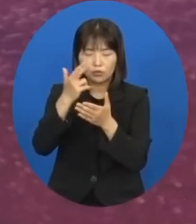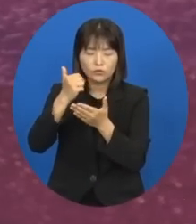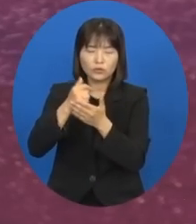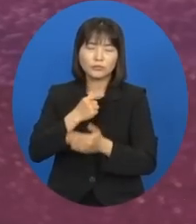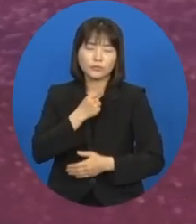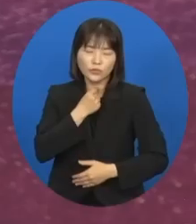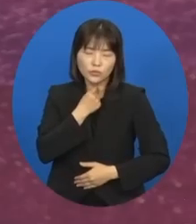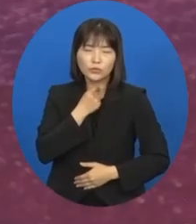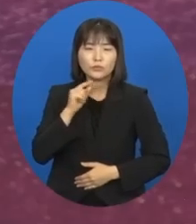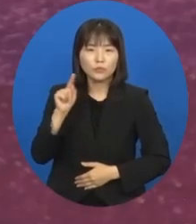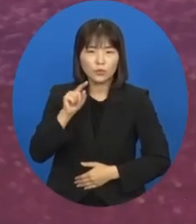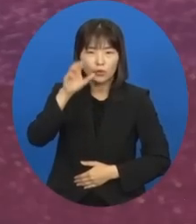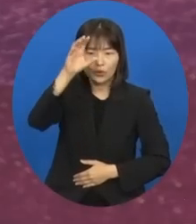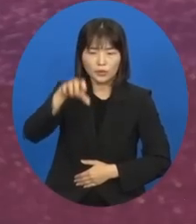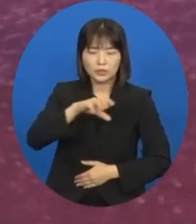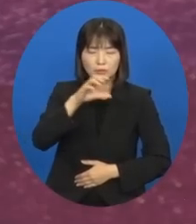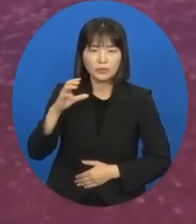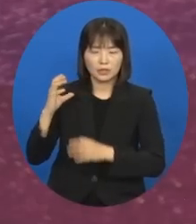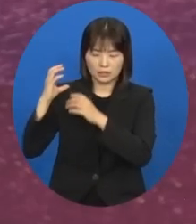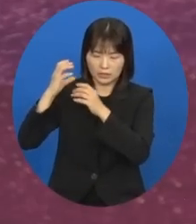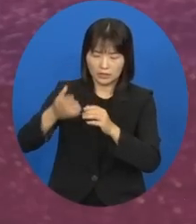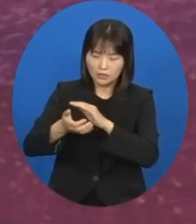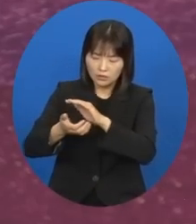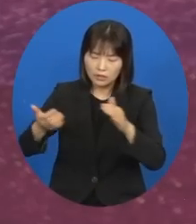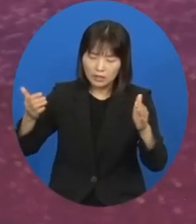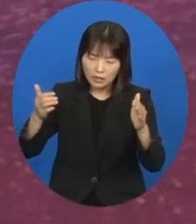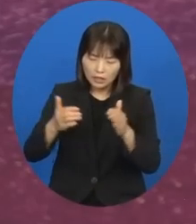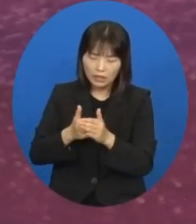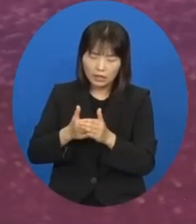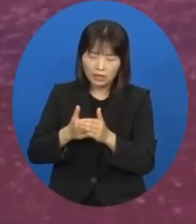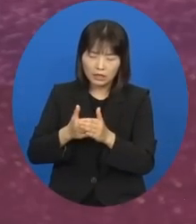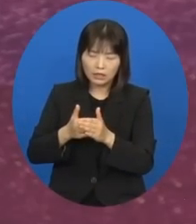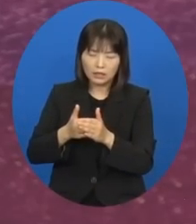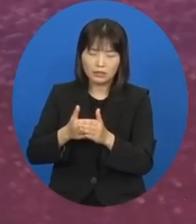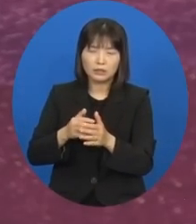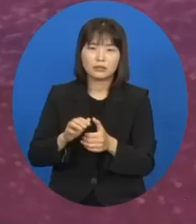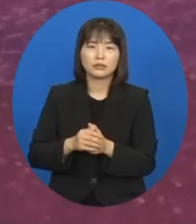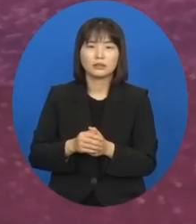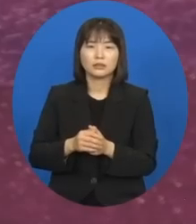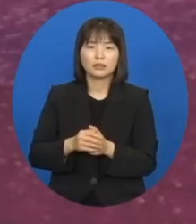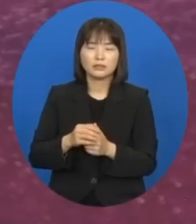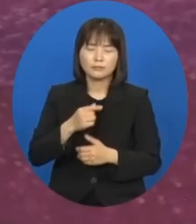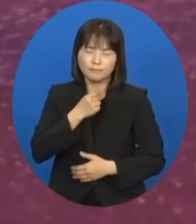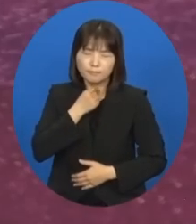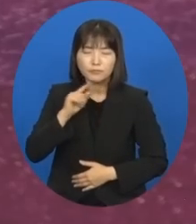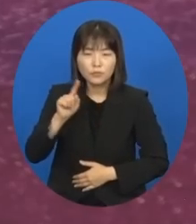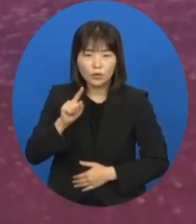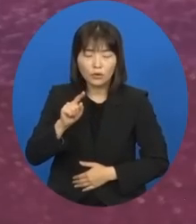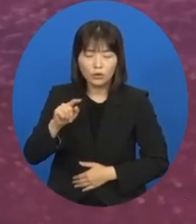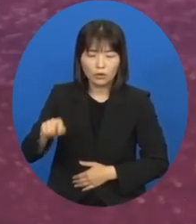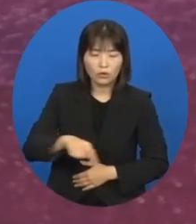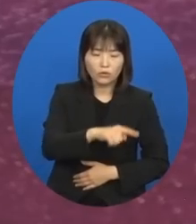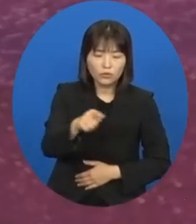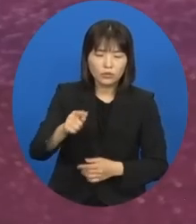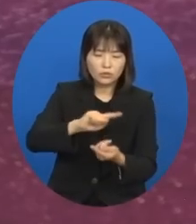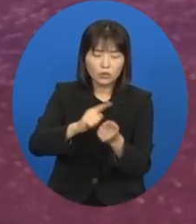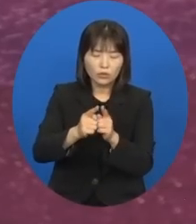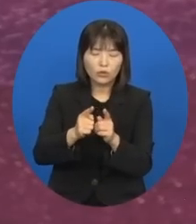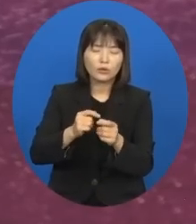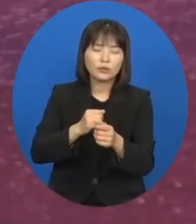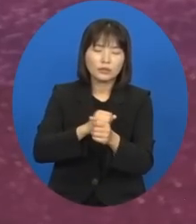소원은 십자가 같이 쓰기 직전까지 품었던 강렬한 갈망은 우리가 서로를 사랑하고 용서하는 자로서는